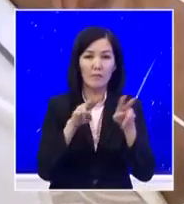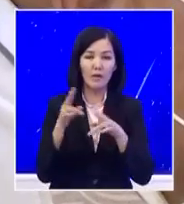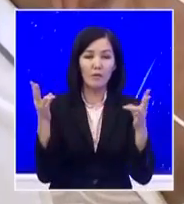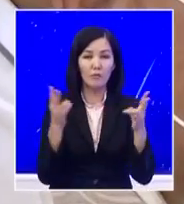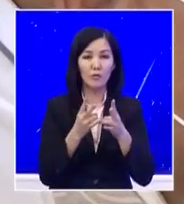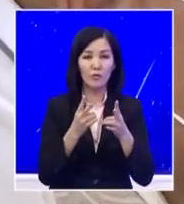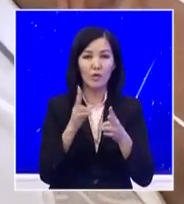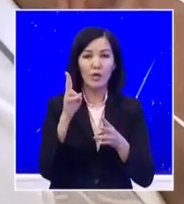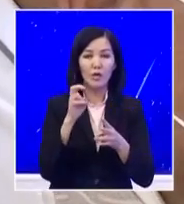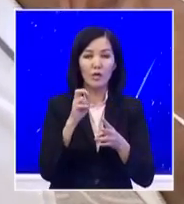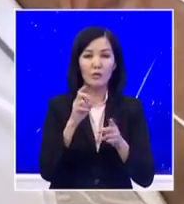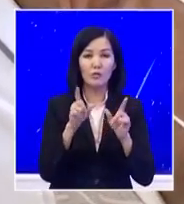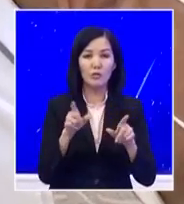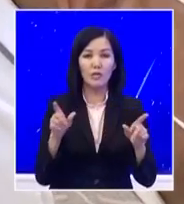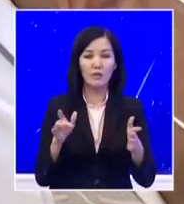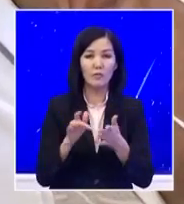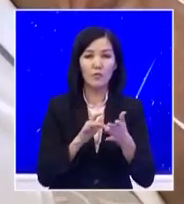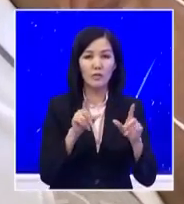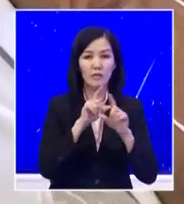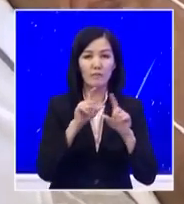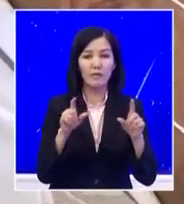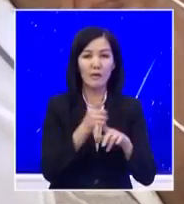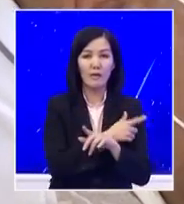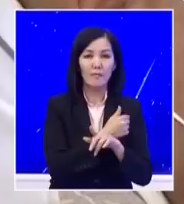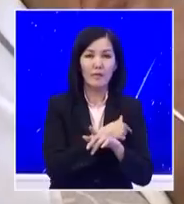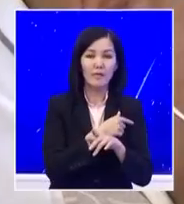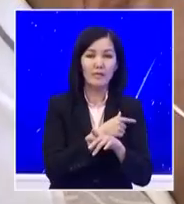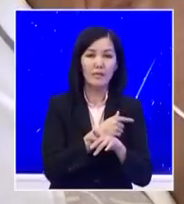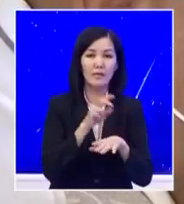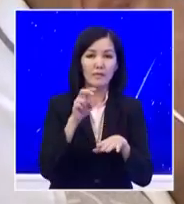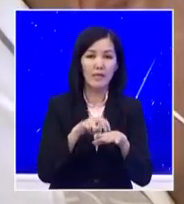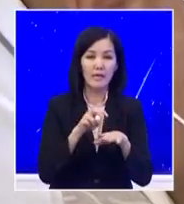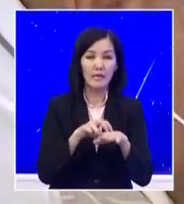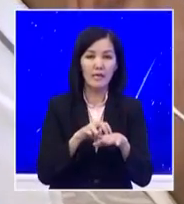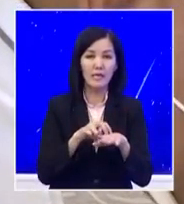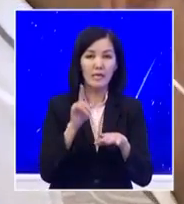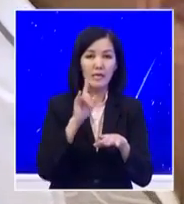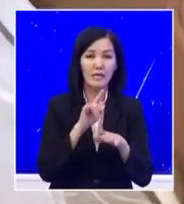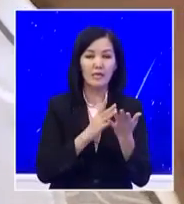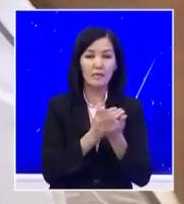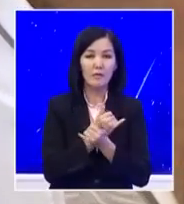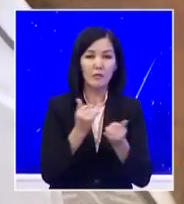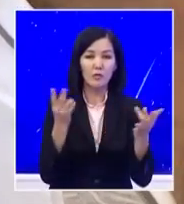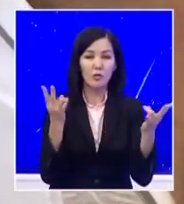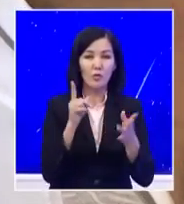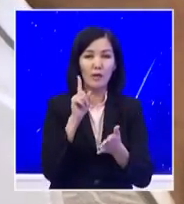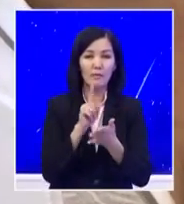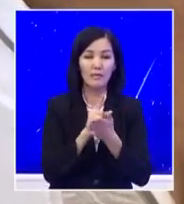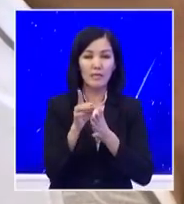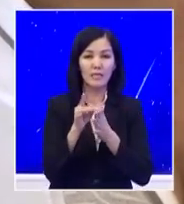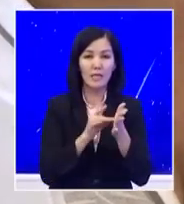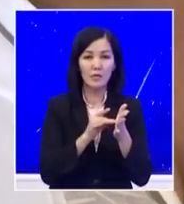тиіс. 200-ден артық туристері бар мекемелерде медицина қызметкерлері болуы қажет. Күдікті науқастар байқалса, бірден жедел